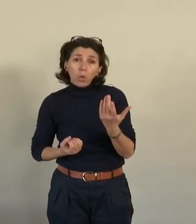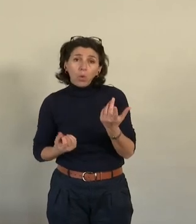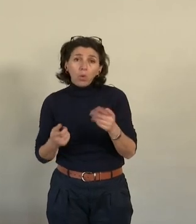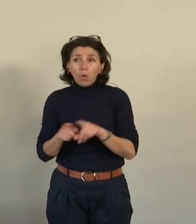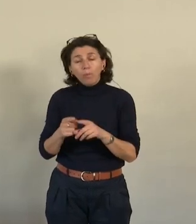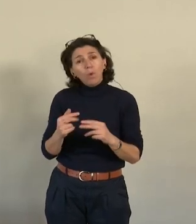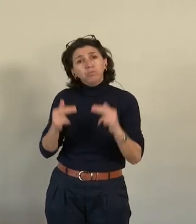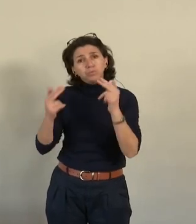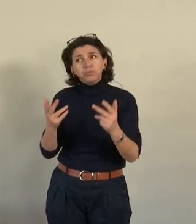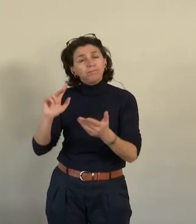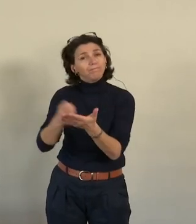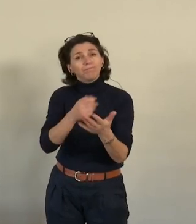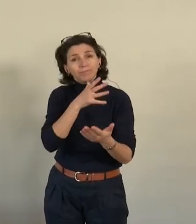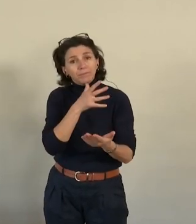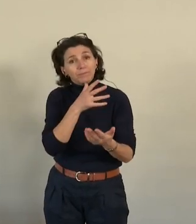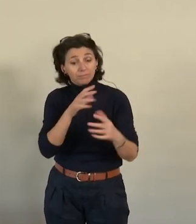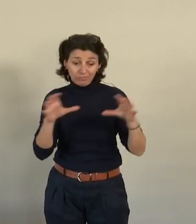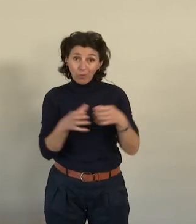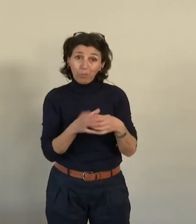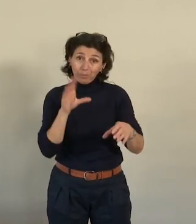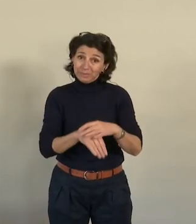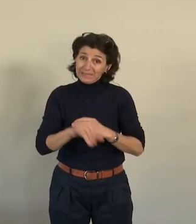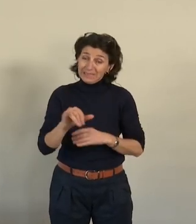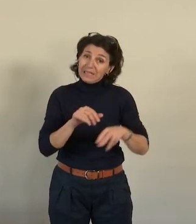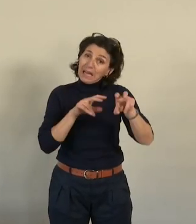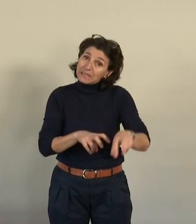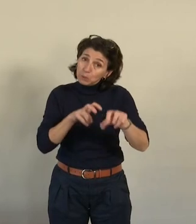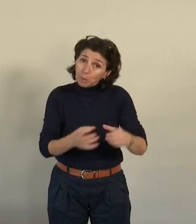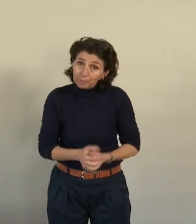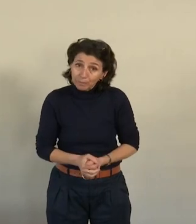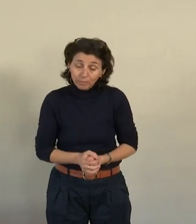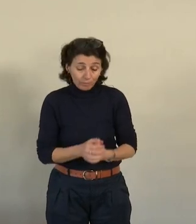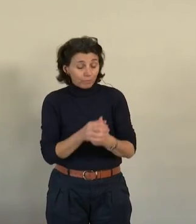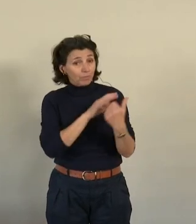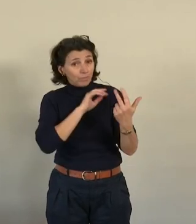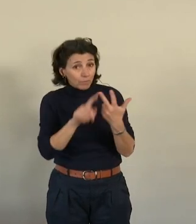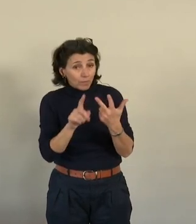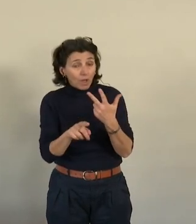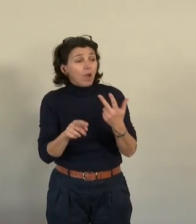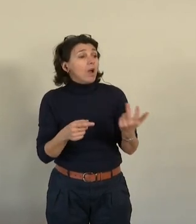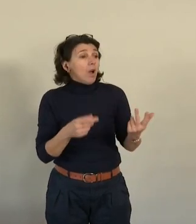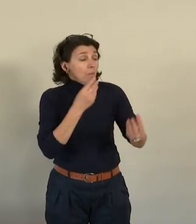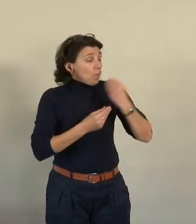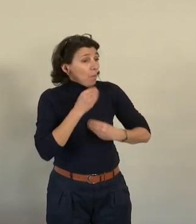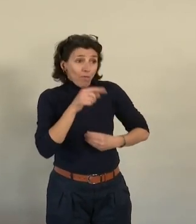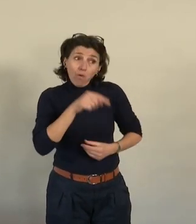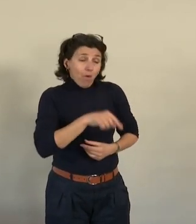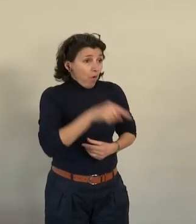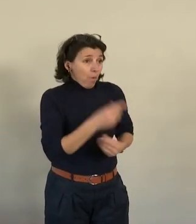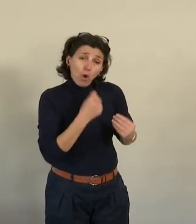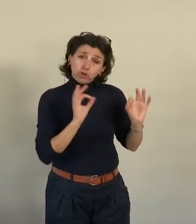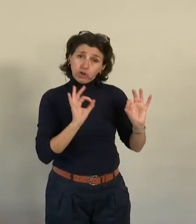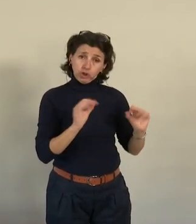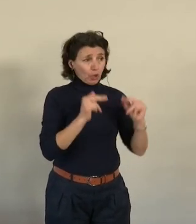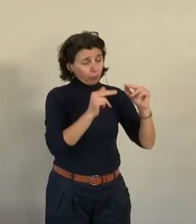il il y a aussi les agriculteurs faut qu'on permette à tout le monde de manger normalement super